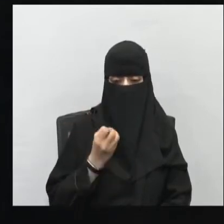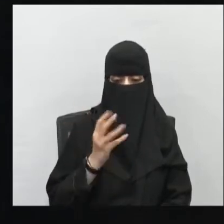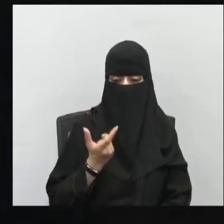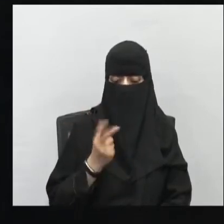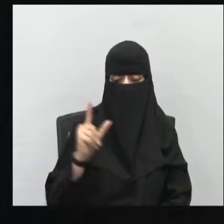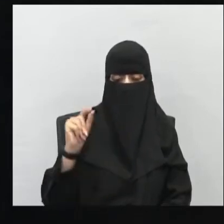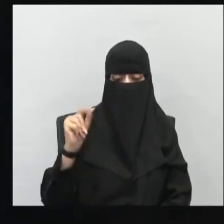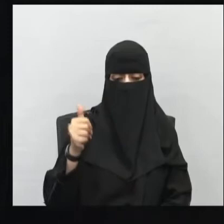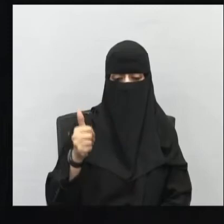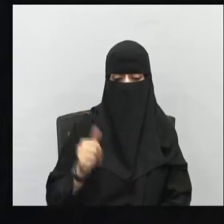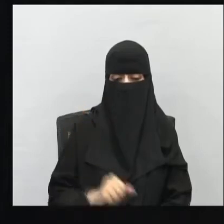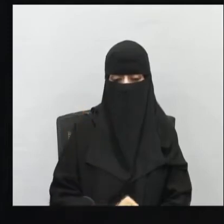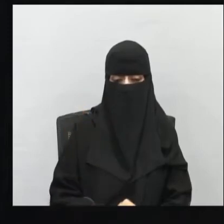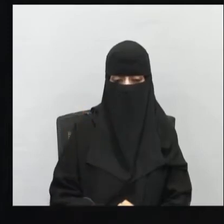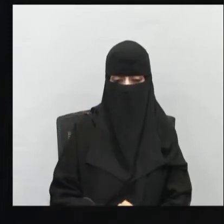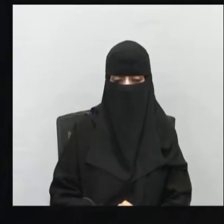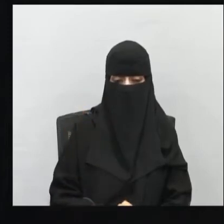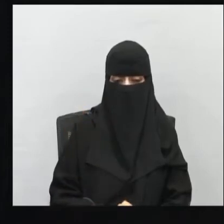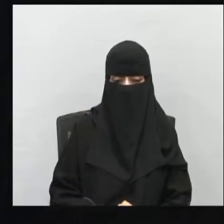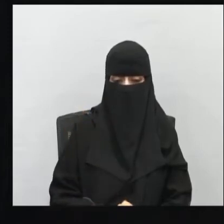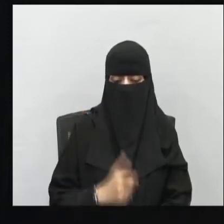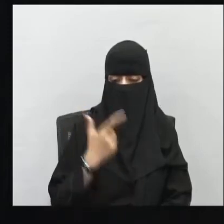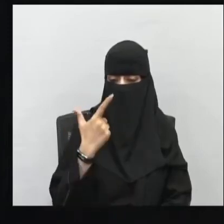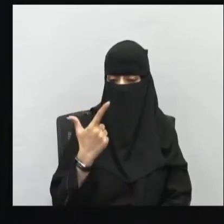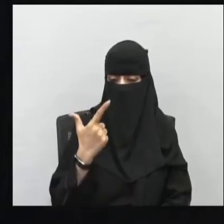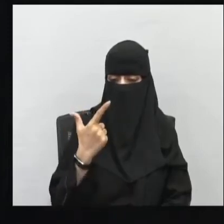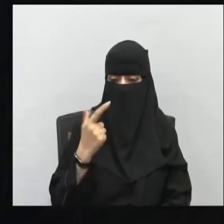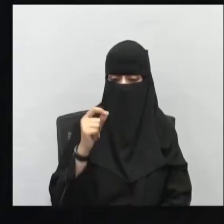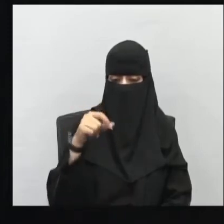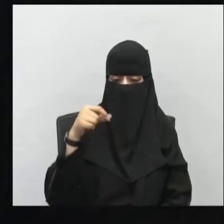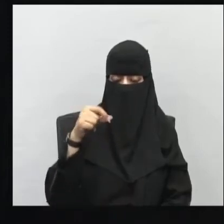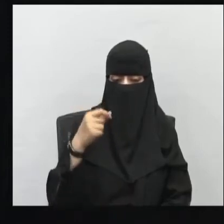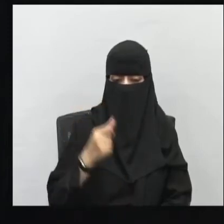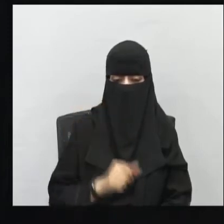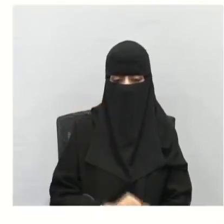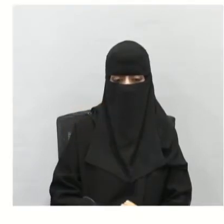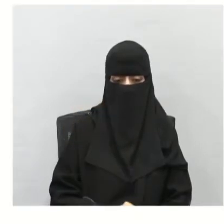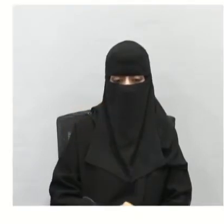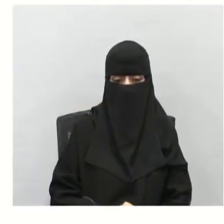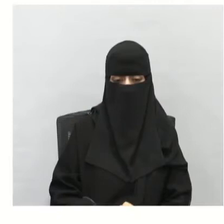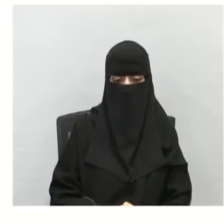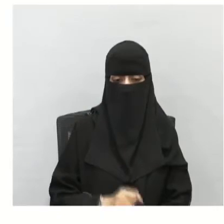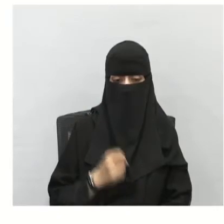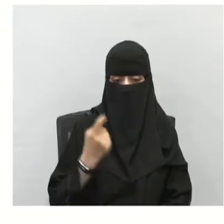أحسنتم، ممتازين. أحتاج إلى 7 ورقات. لاحظوا معي هنا،